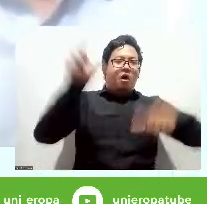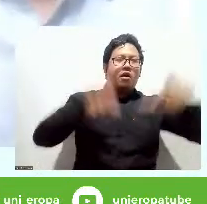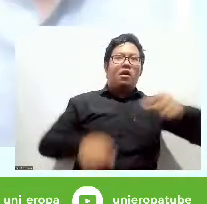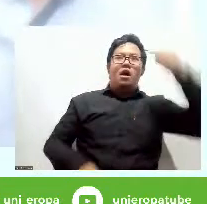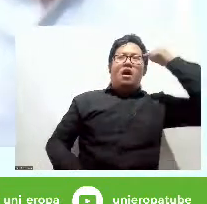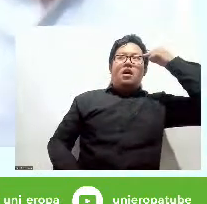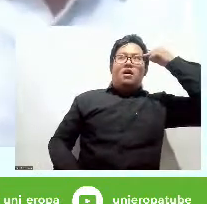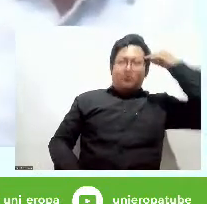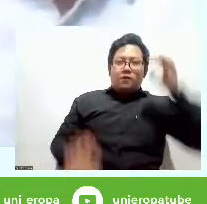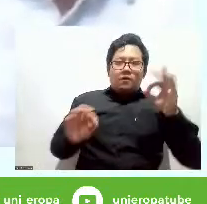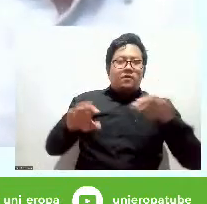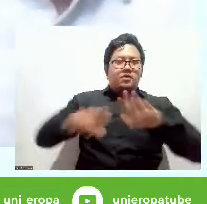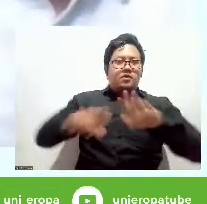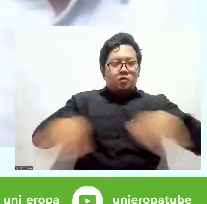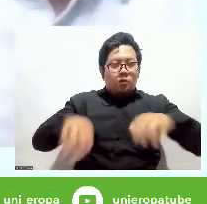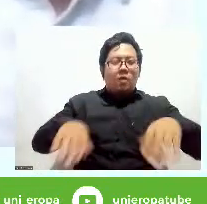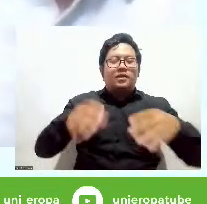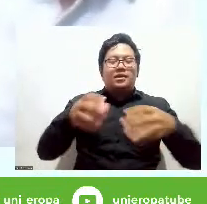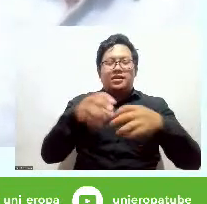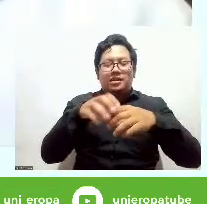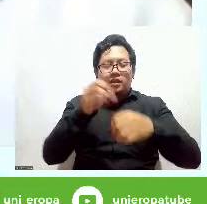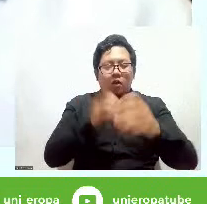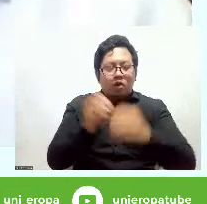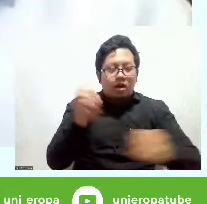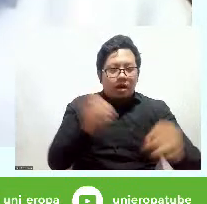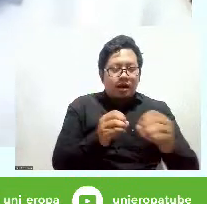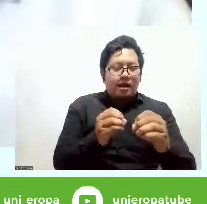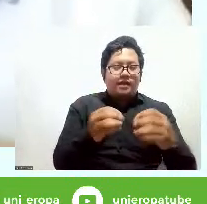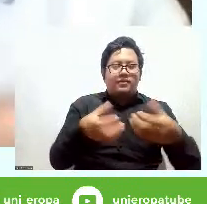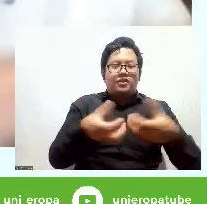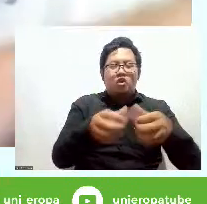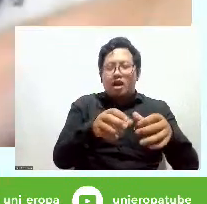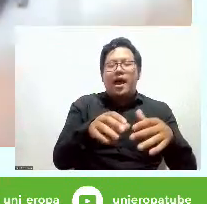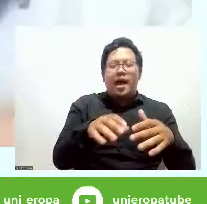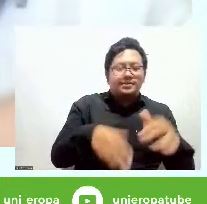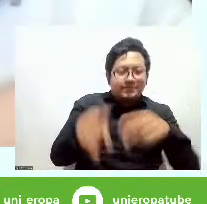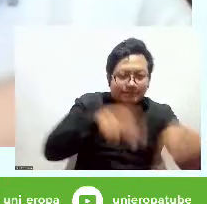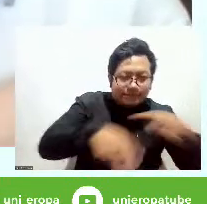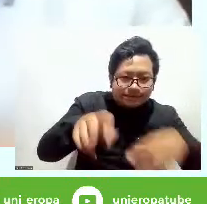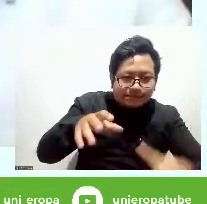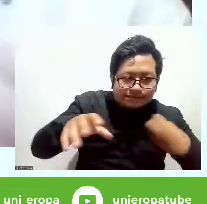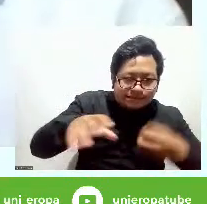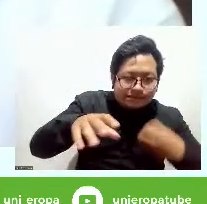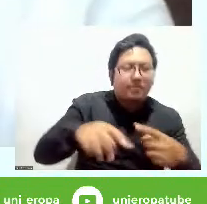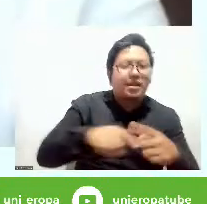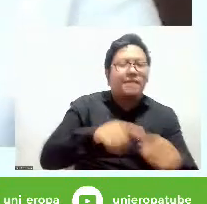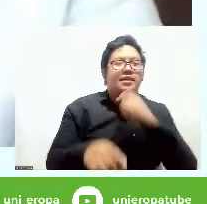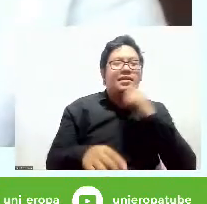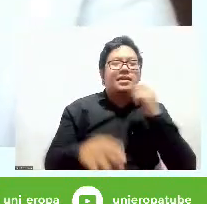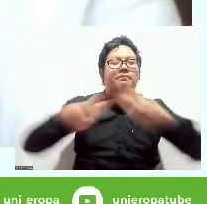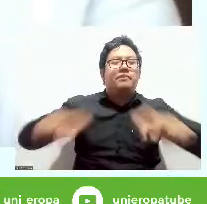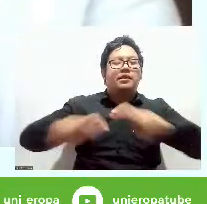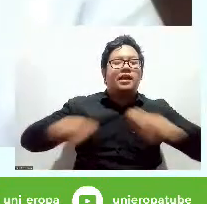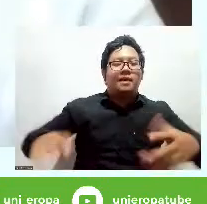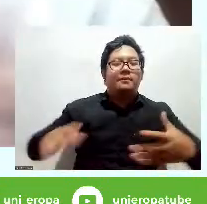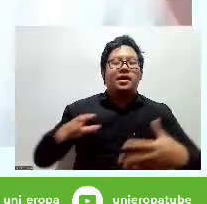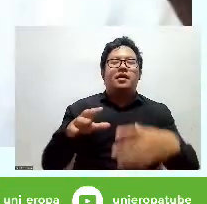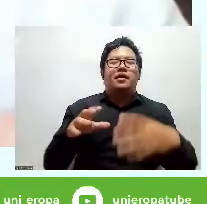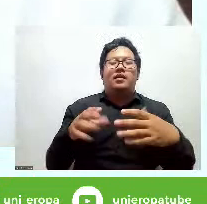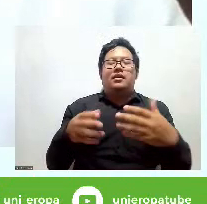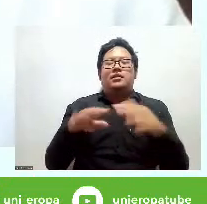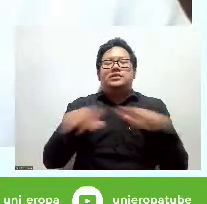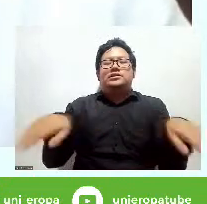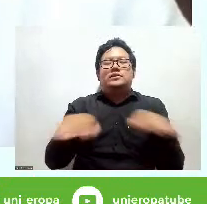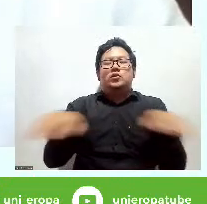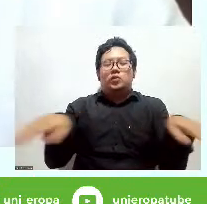dimakan GTS Padahal kalau dari dari penelitian yang ada telur itu hanya sedikit lebih minyak lemaknya dibandingkan